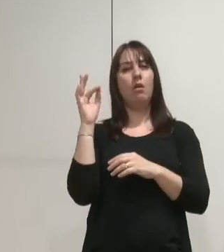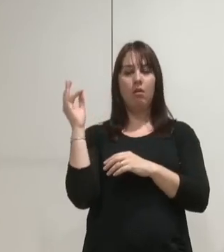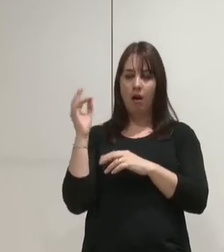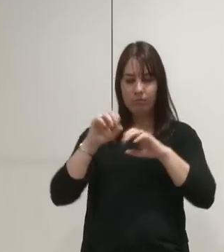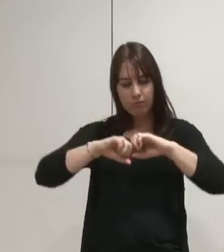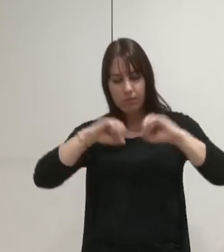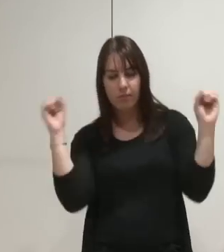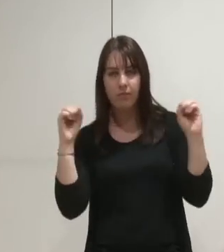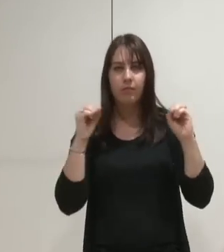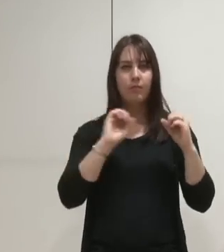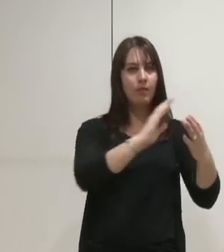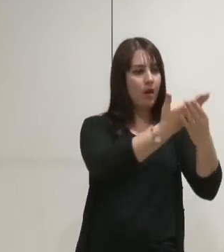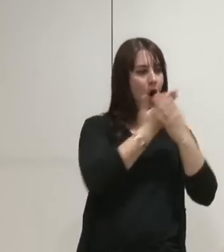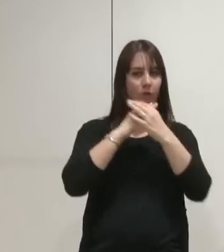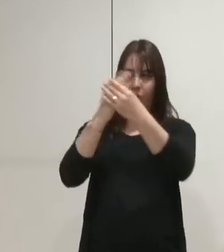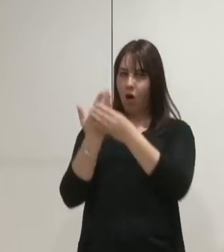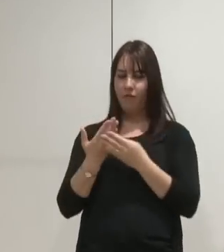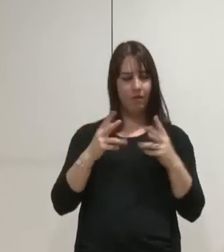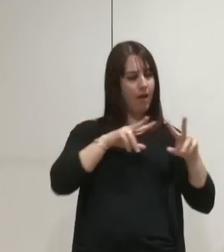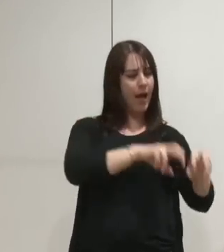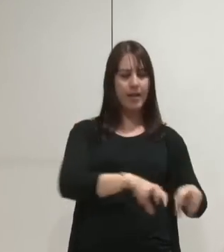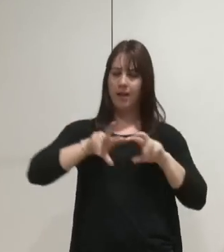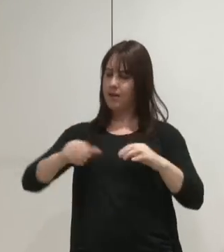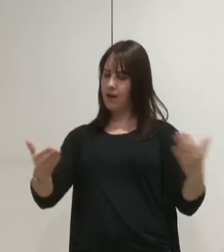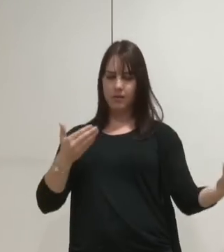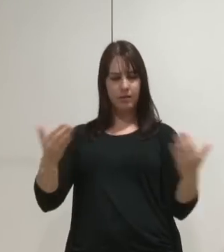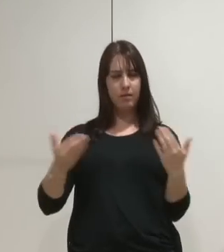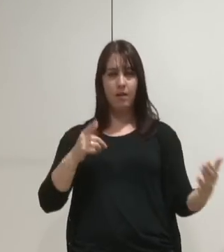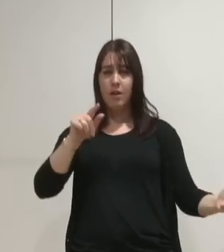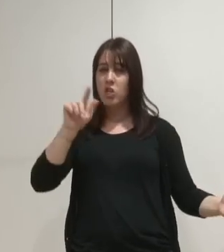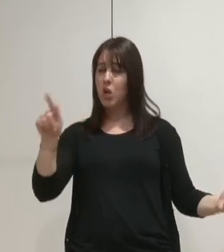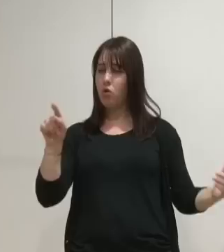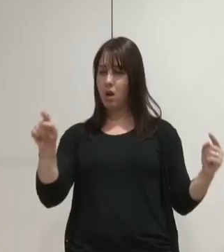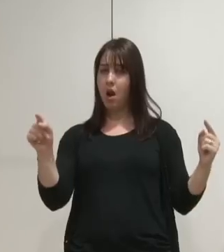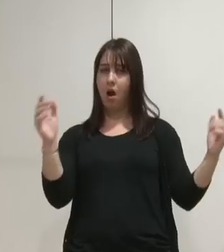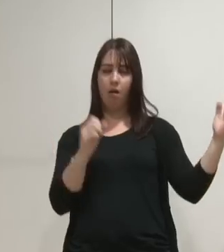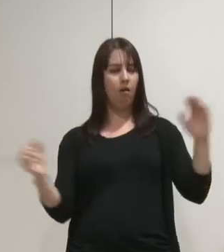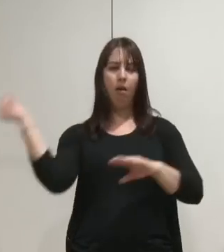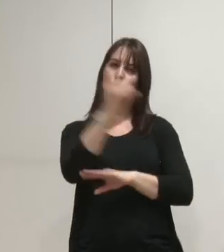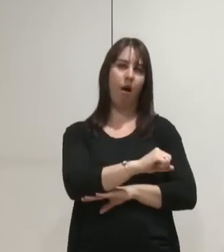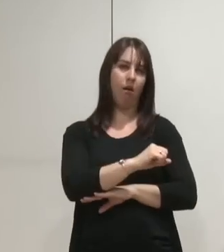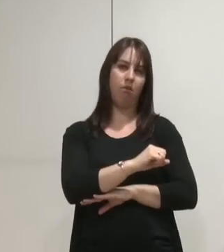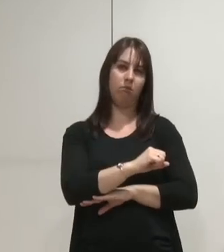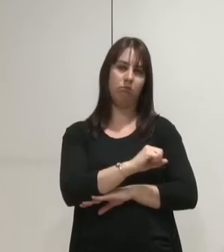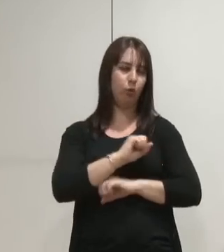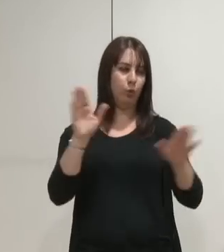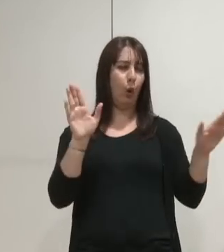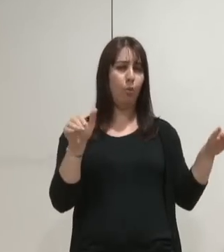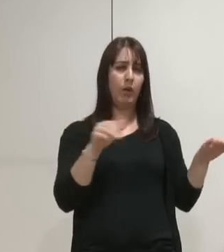l'analyse des offres l'offre de G était meilleure du